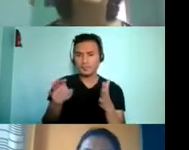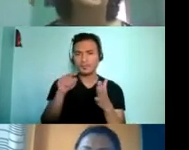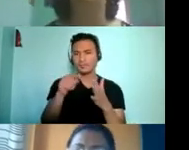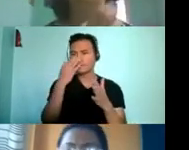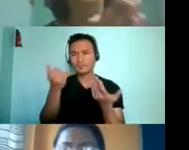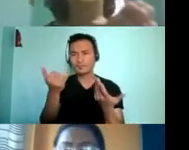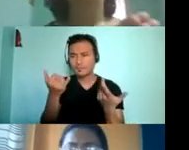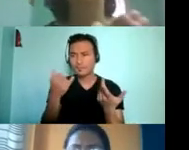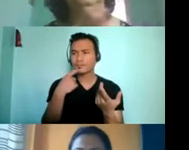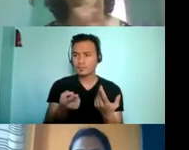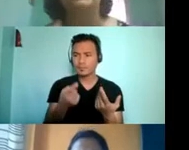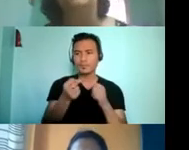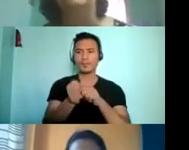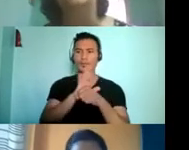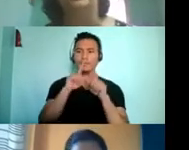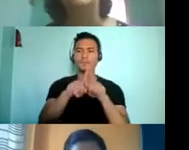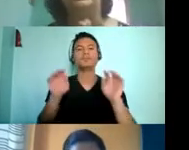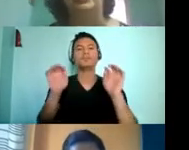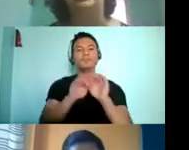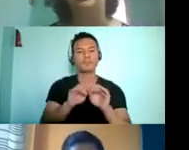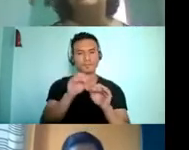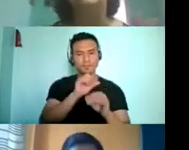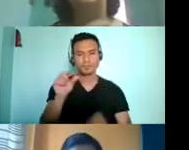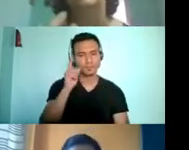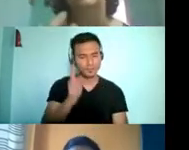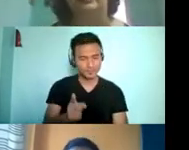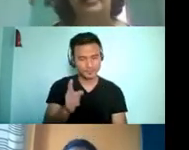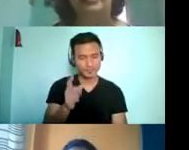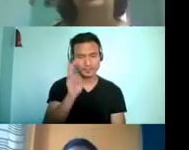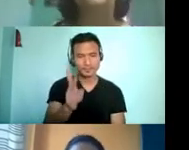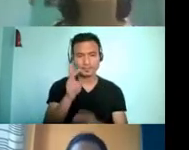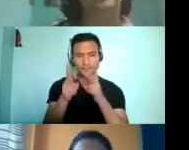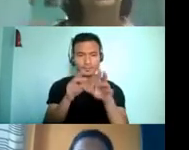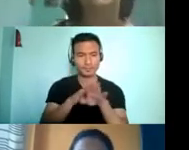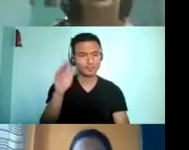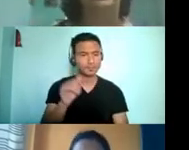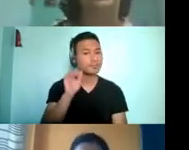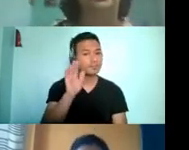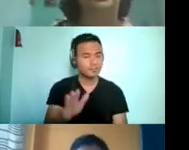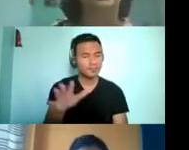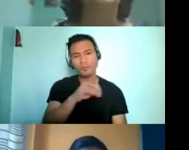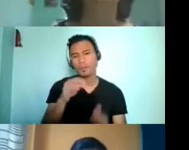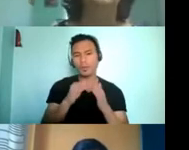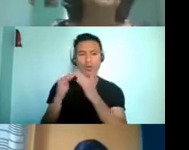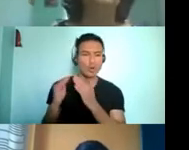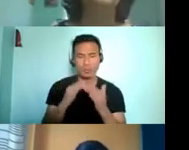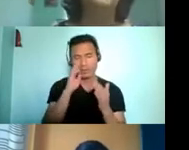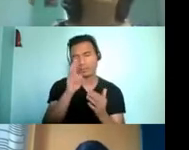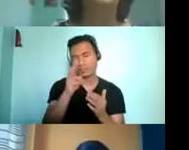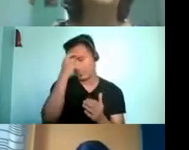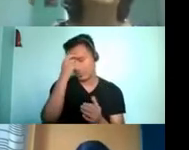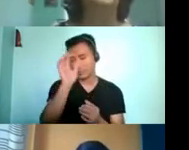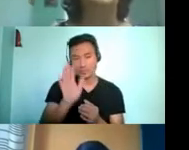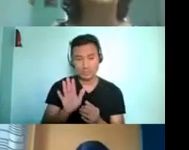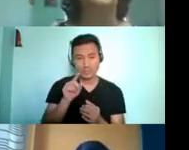कारण किन आयो त भन्दाखेरि कोभिड सँग सम्बन्धित भएर केही कारणहरु यस्ता प्रतिक्रियाहरु आए हरेक घरमा छ यो खालको प्रतिक्रिया अनि यो